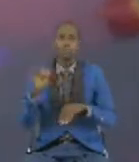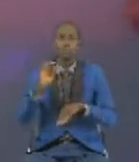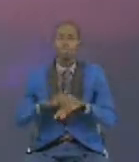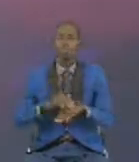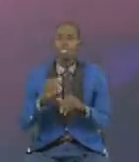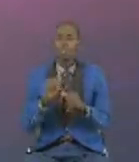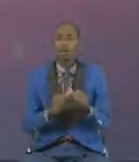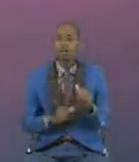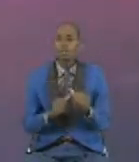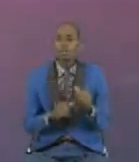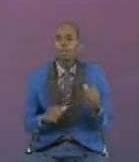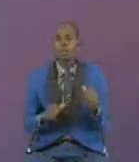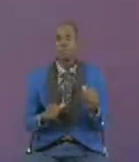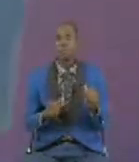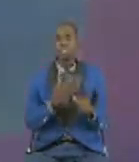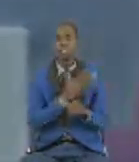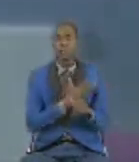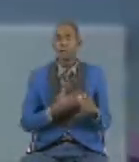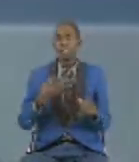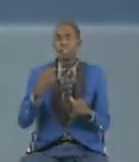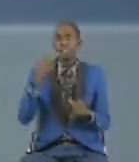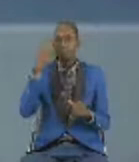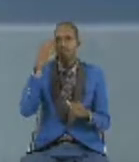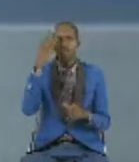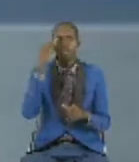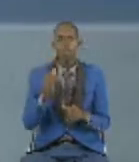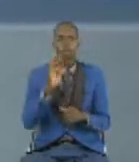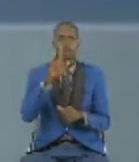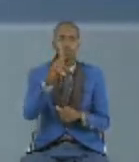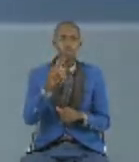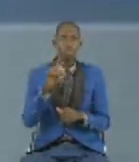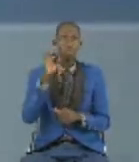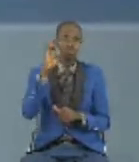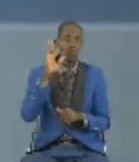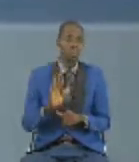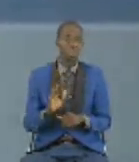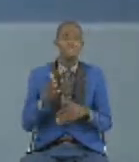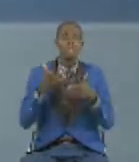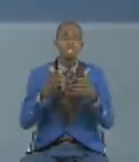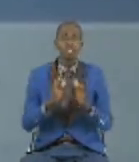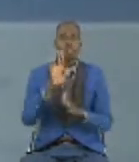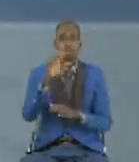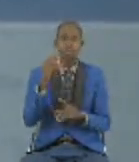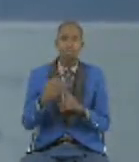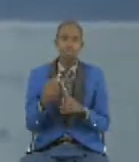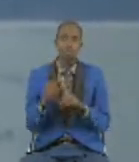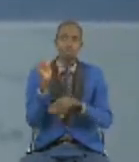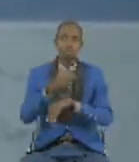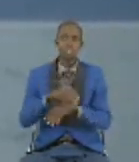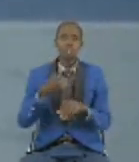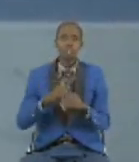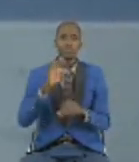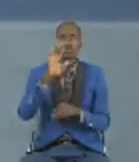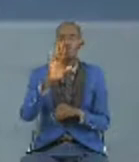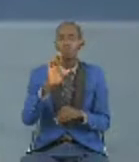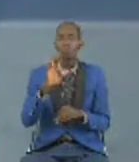individu jusqu'à aujourd'hui. Voilà pourquoi vous êtes ministre, que la parole de Dieu domine votre